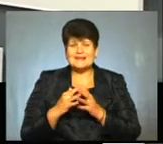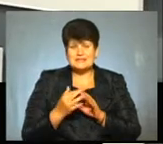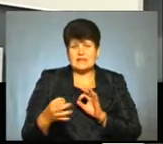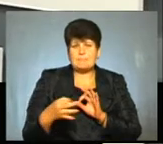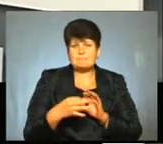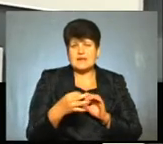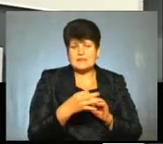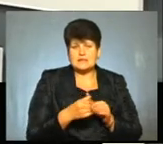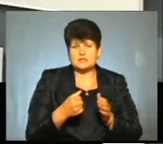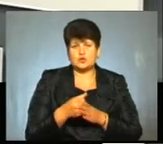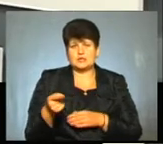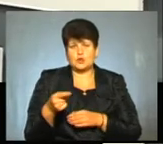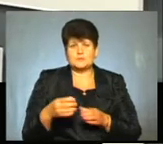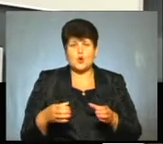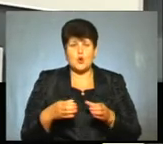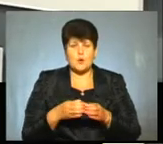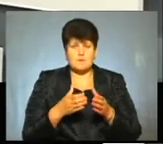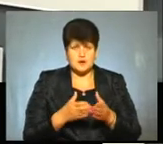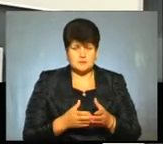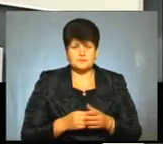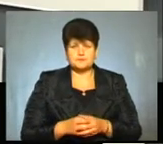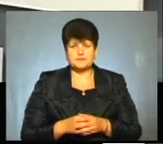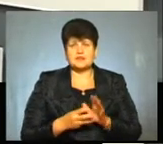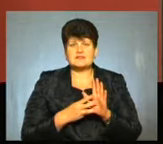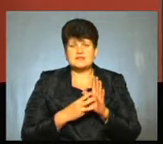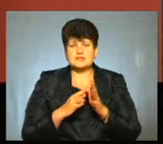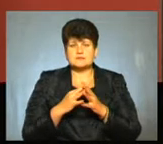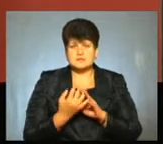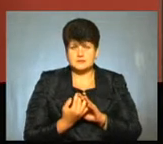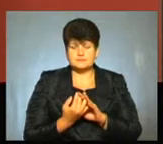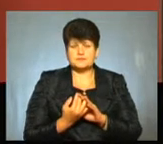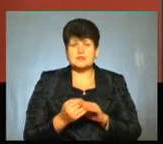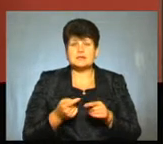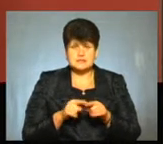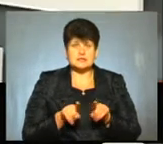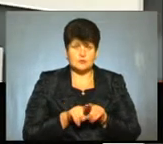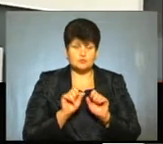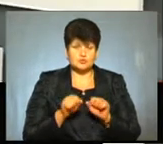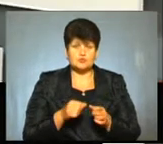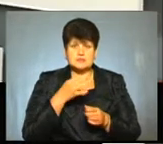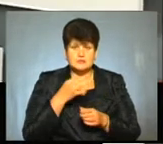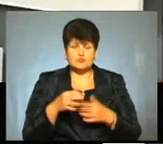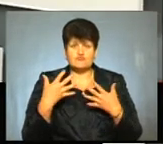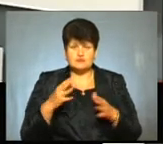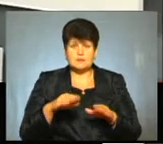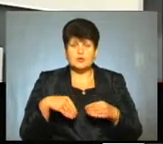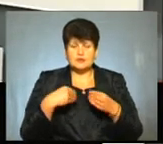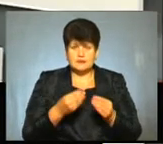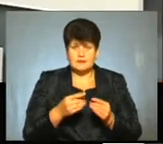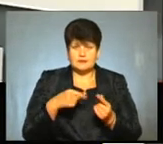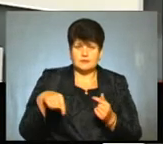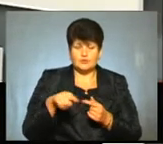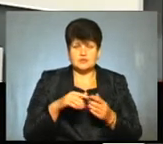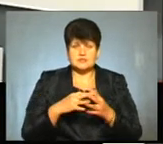також сіли, які приєдналися до Тернопільської громади. Тобто, це важливо. 8 населених пунктів. До речі, теж можу зазначити, що вже подали з